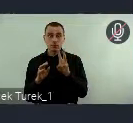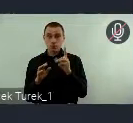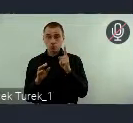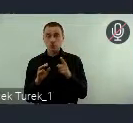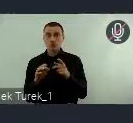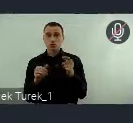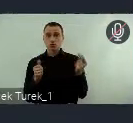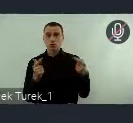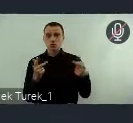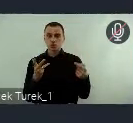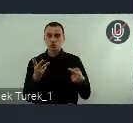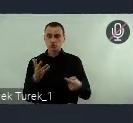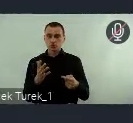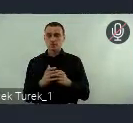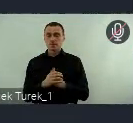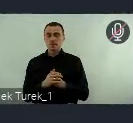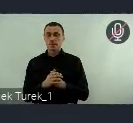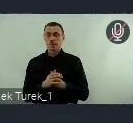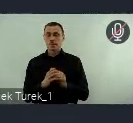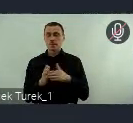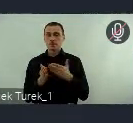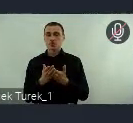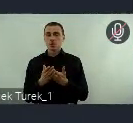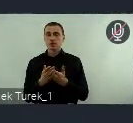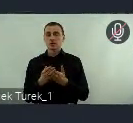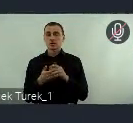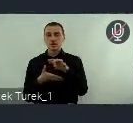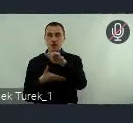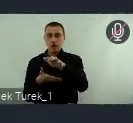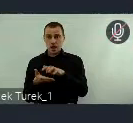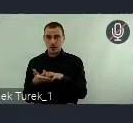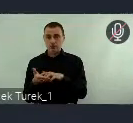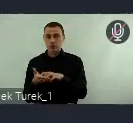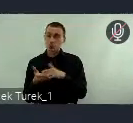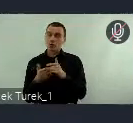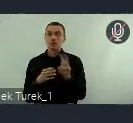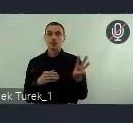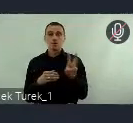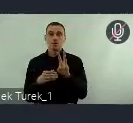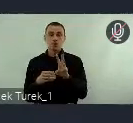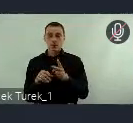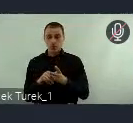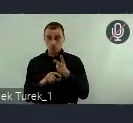spełniać na przykład treść nie testowano jeśli otworzymy sobie jakąkolwiek stronę internetową